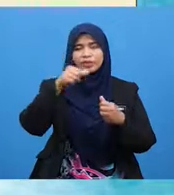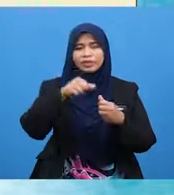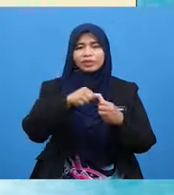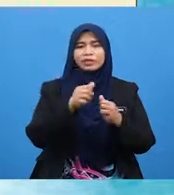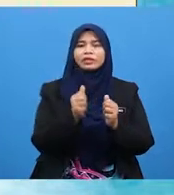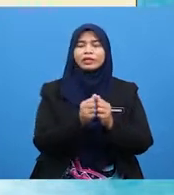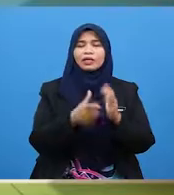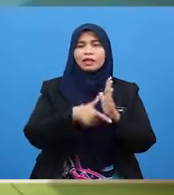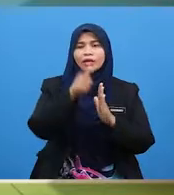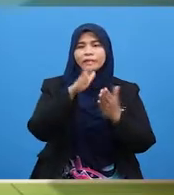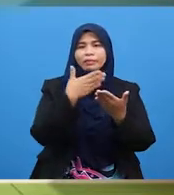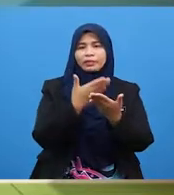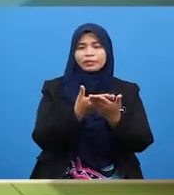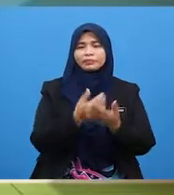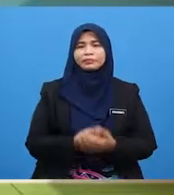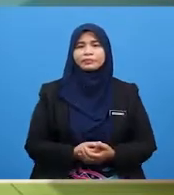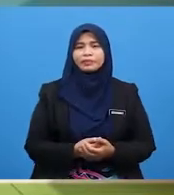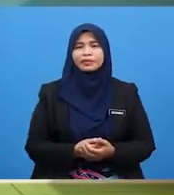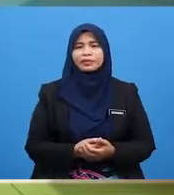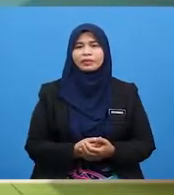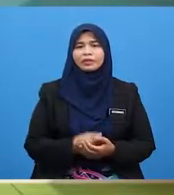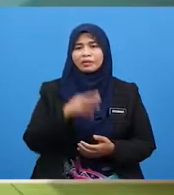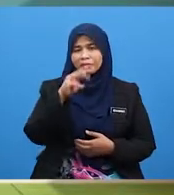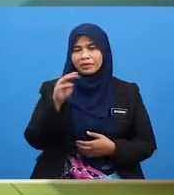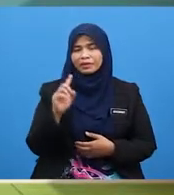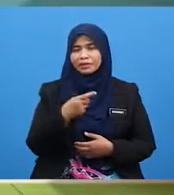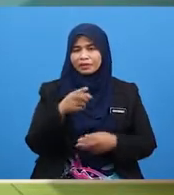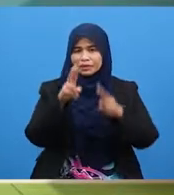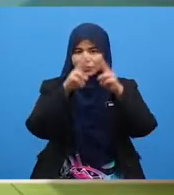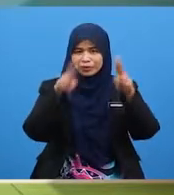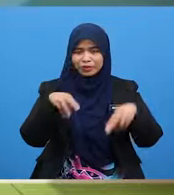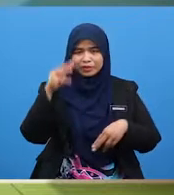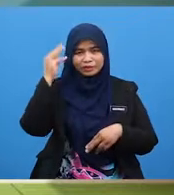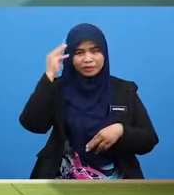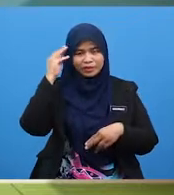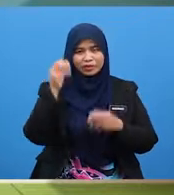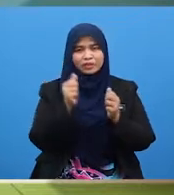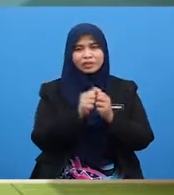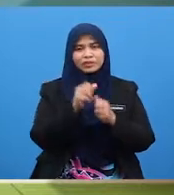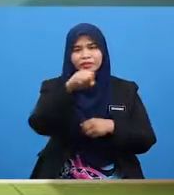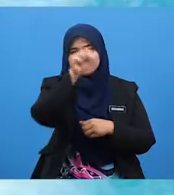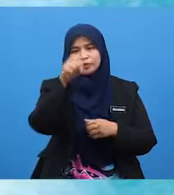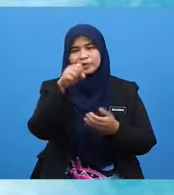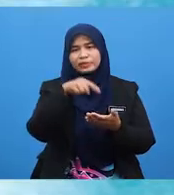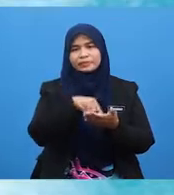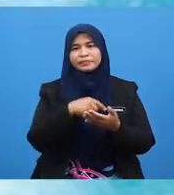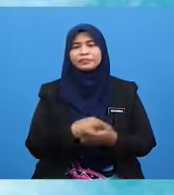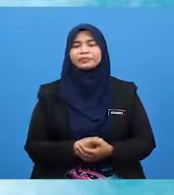lebih baik. Murid-murid, mari uji minda anda dengan kuis ini.